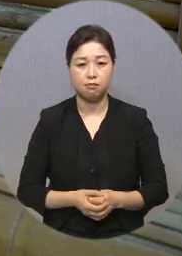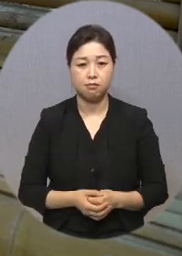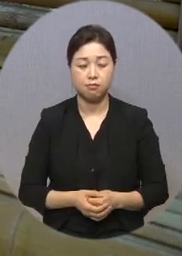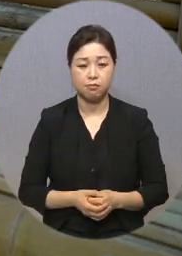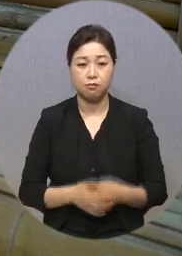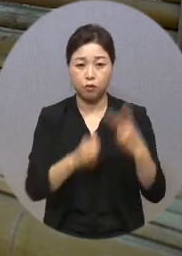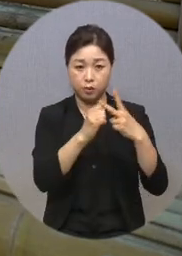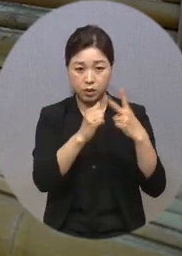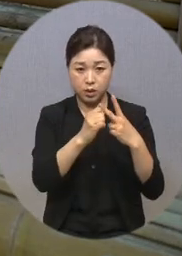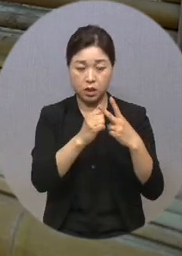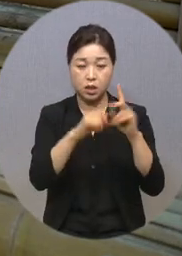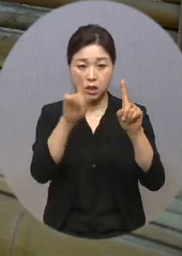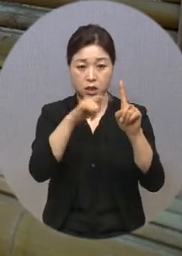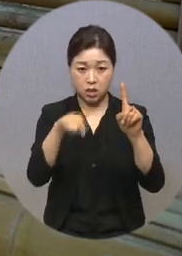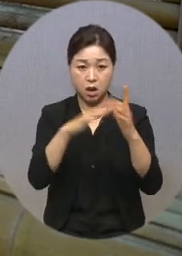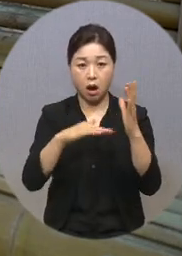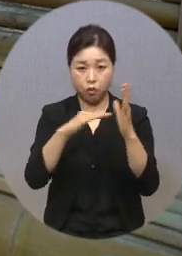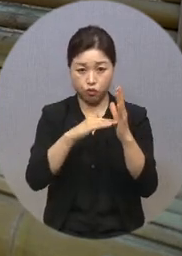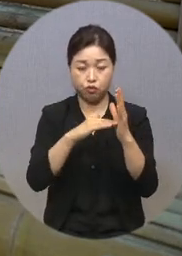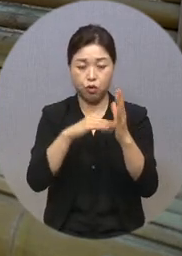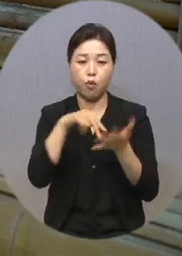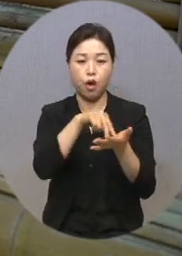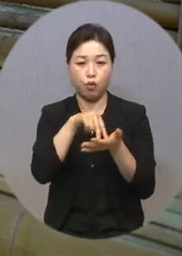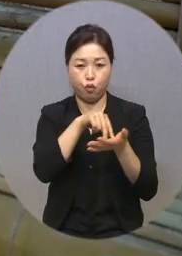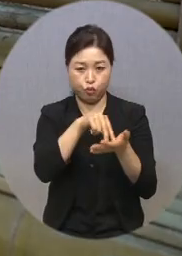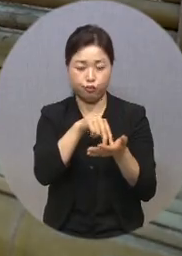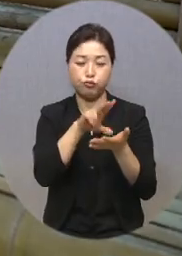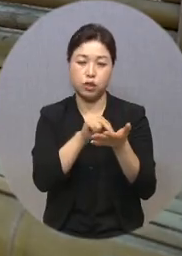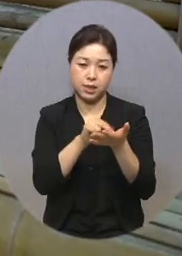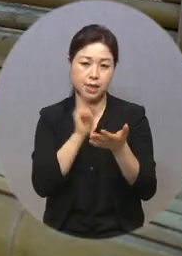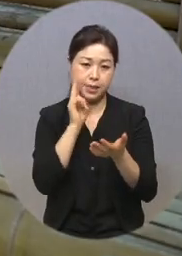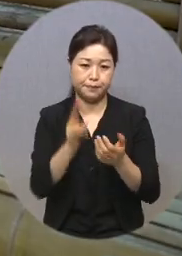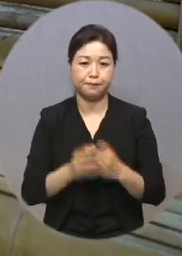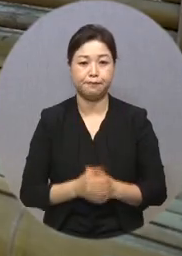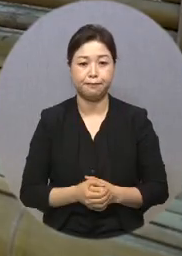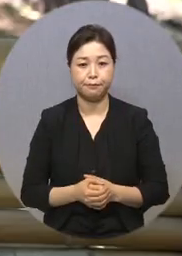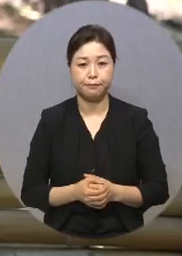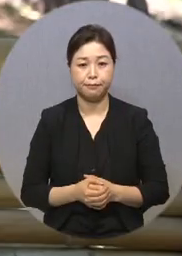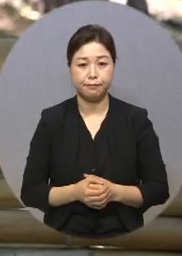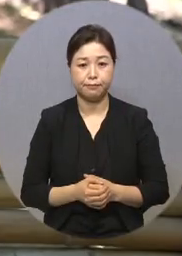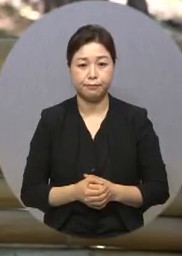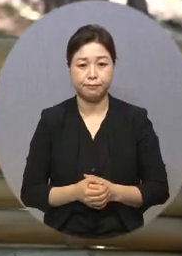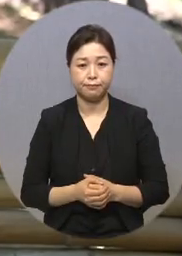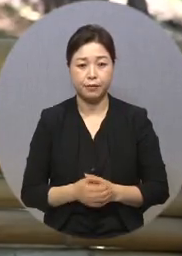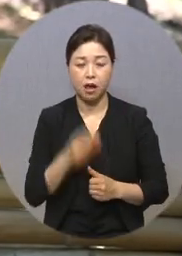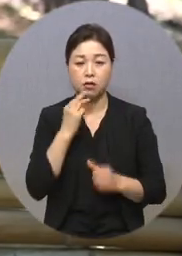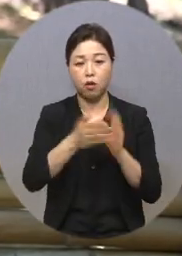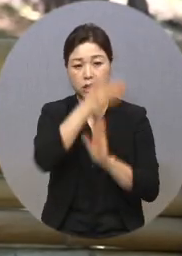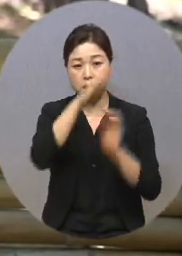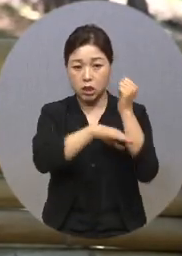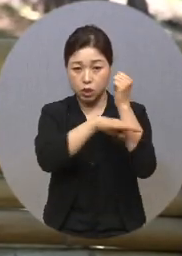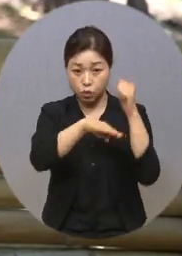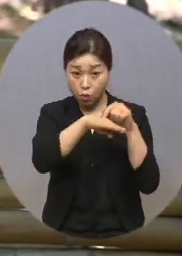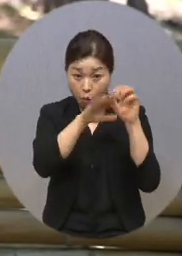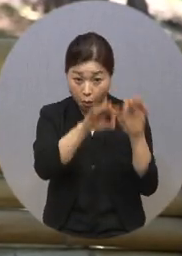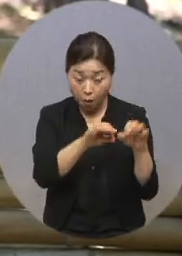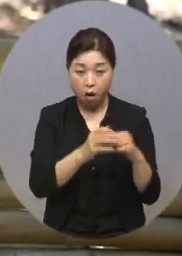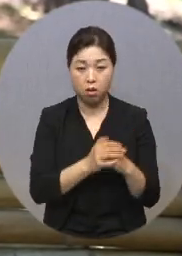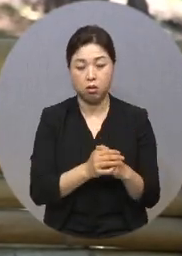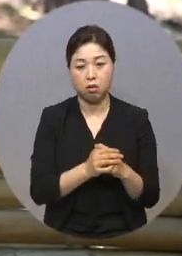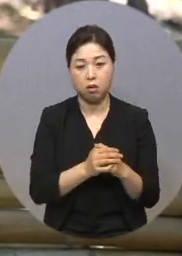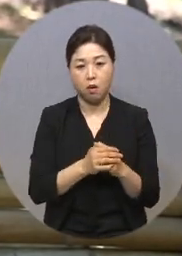두 번째로 1인 가구는 외로움의 문제가 많이 대두되고 있습니다. 예, 서울시 기준으로 봤을 때